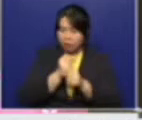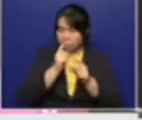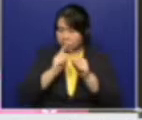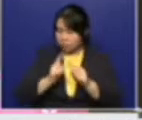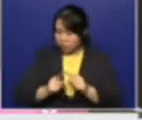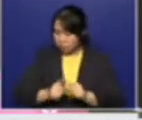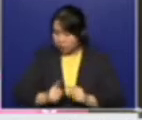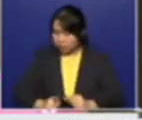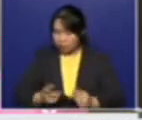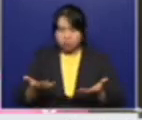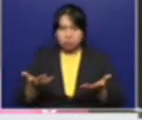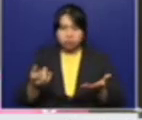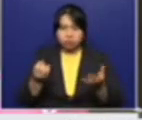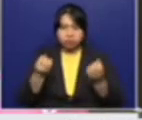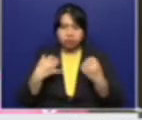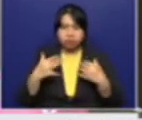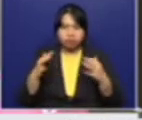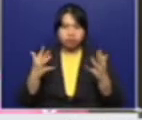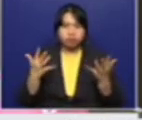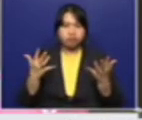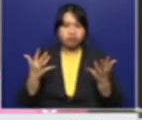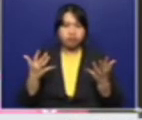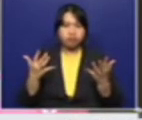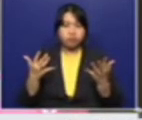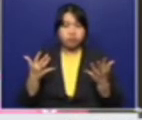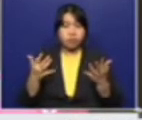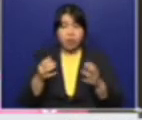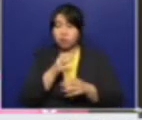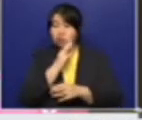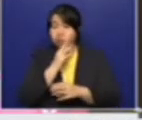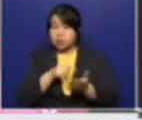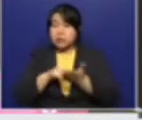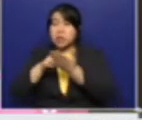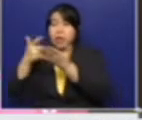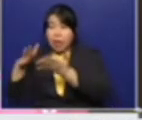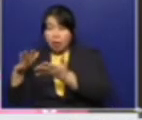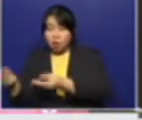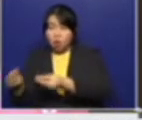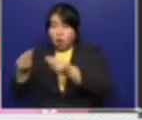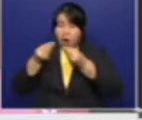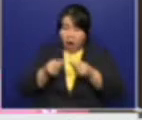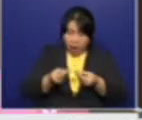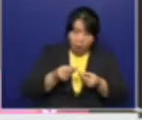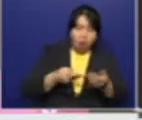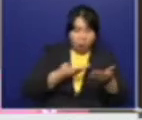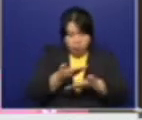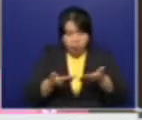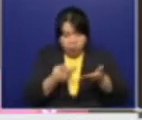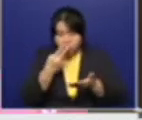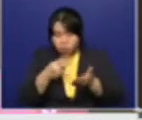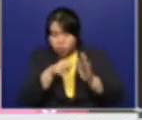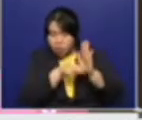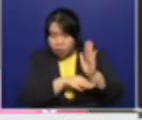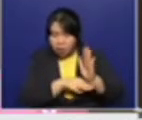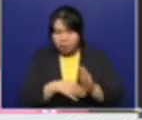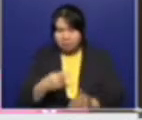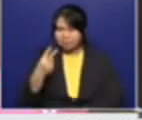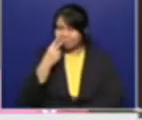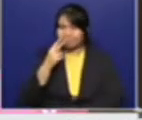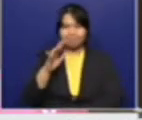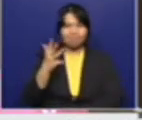ลออกมาอย่างนี้ประสบผลสำเร็จอย่างนี้สภามีอะไรจะท้วงติงสภามีอะไรจะสอบถามเราก็ยังไม่เคย